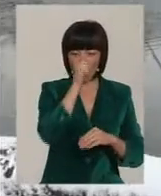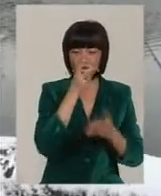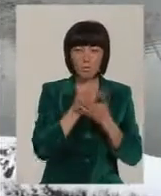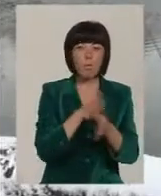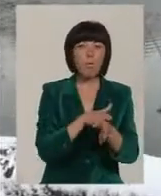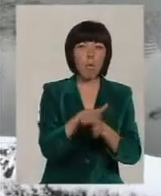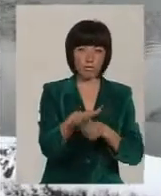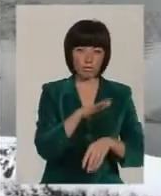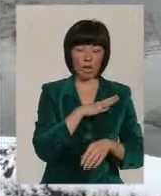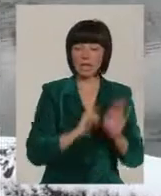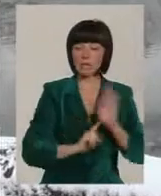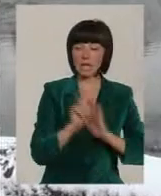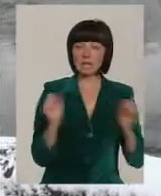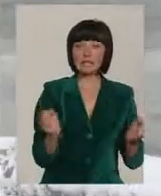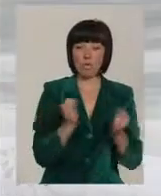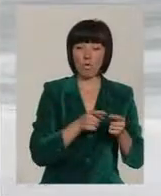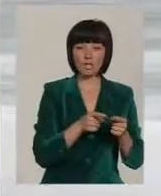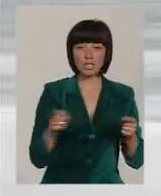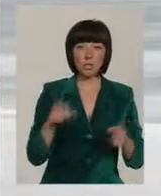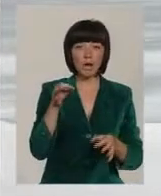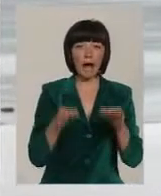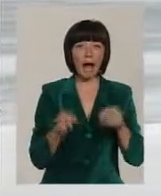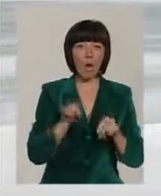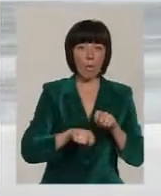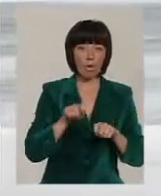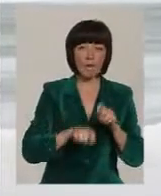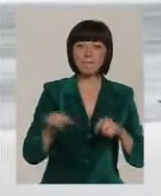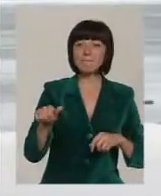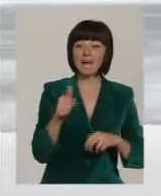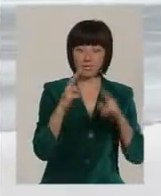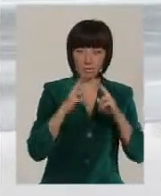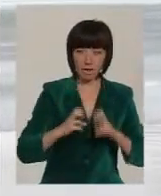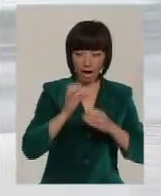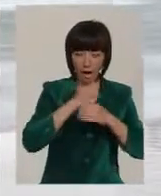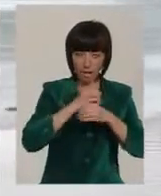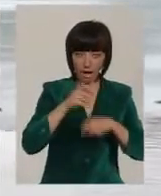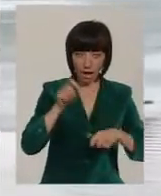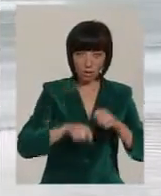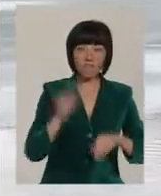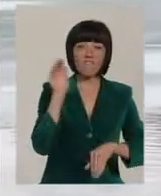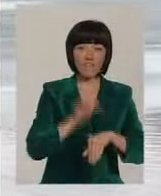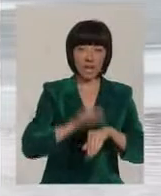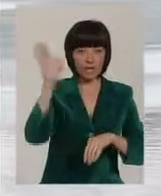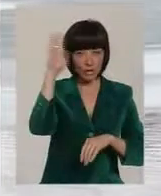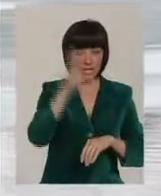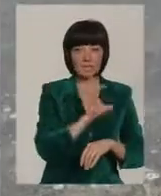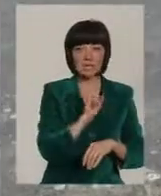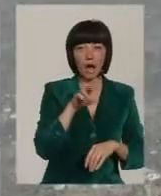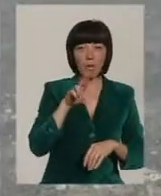її було. Уже на початку зимового сезону екологи зробили перші проби для аналізу та виявили у воді